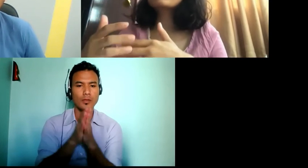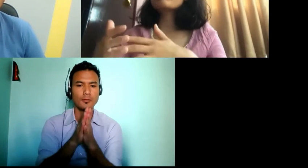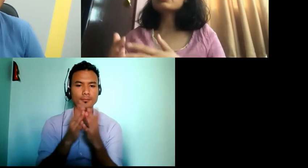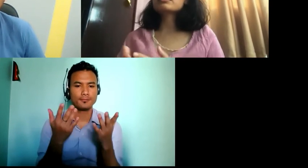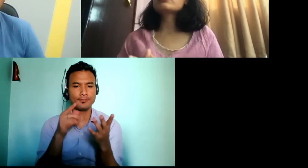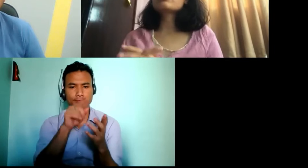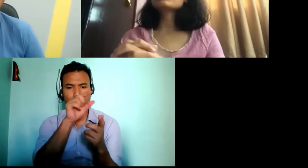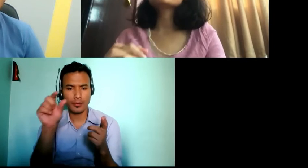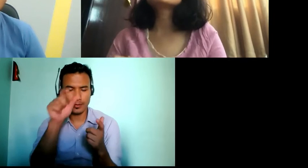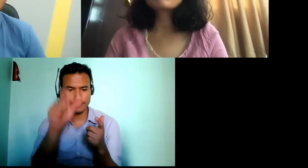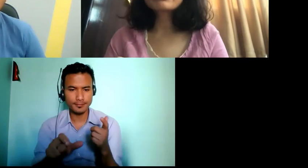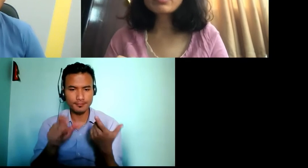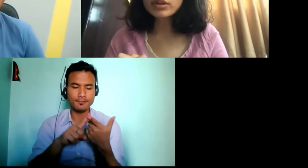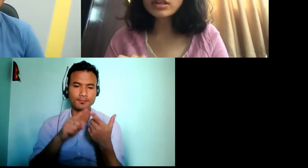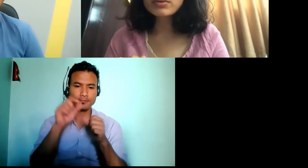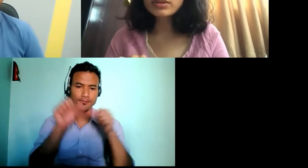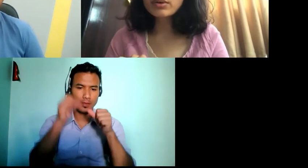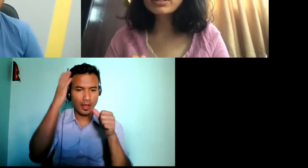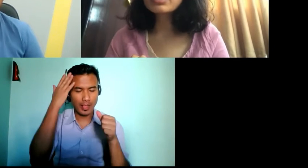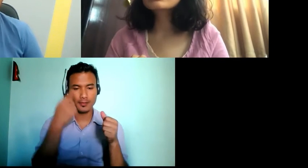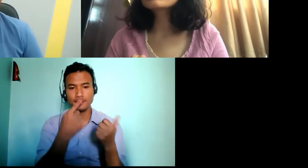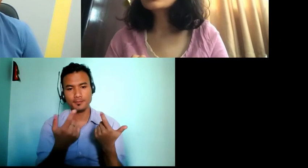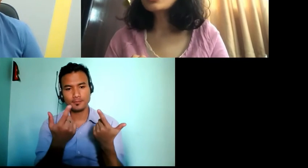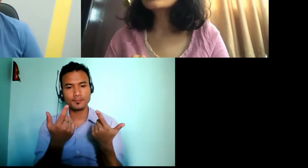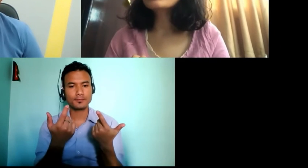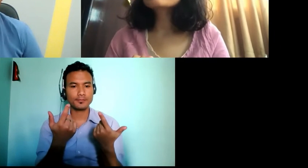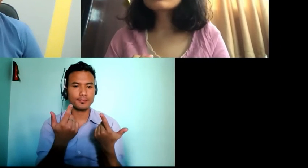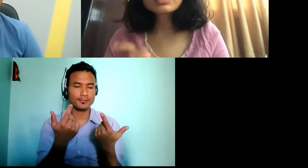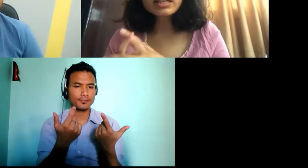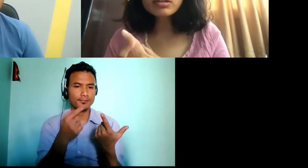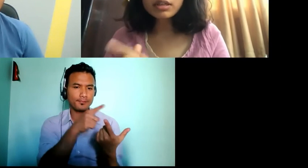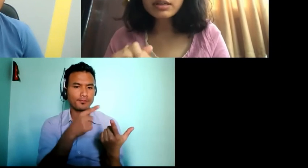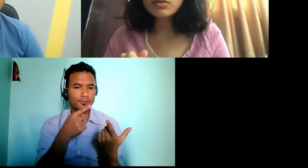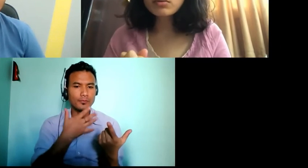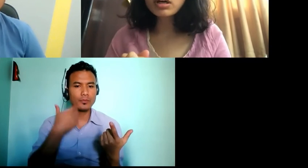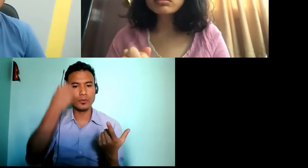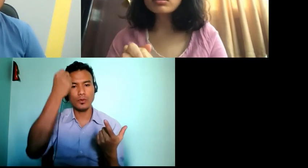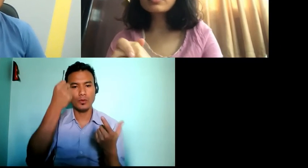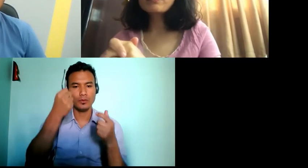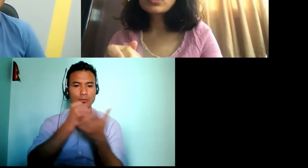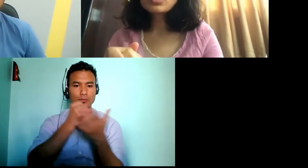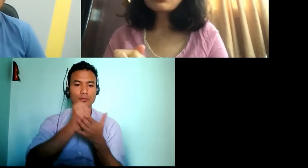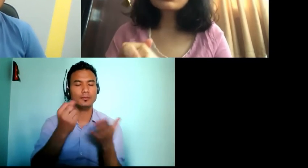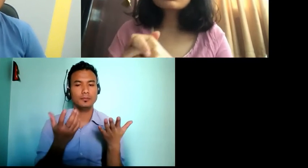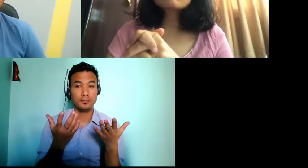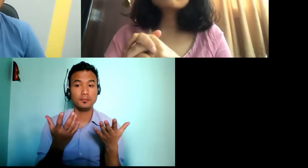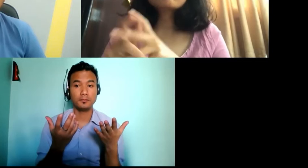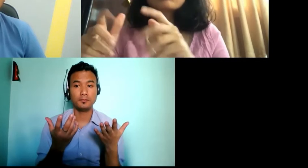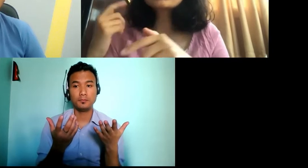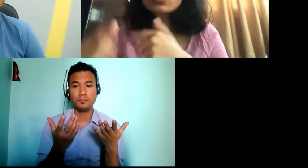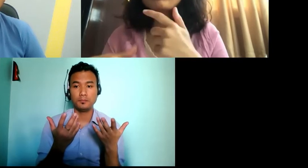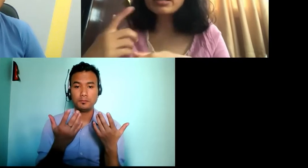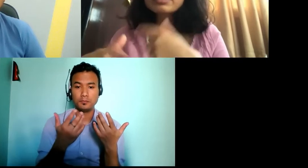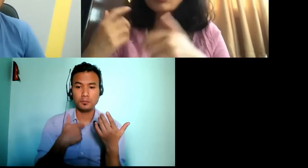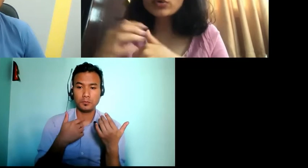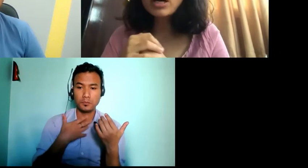उहाँको बारेमा चाहिँ एकदमै जे पाइ त्यही भनिदिएको थियो होइन, अनि उहाँले चाहिँ सुइसाइड पनि अटेम्प्ट गर्नुभएको थियो कि, अनि त्यो